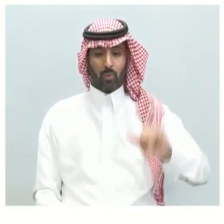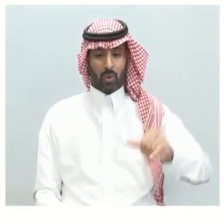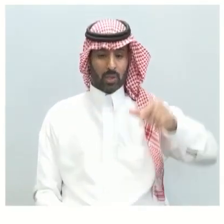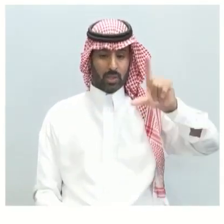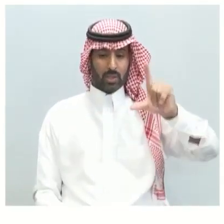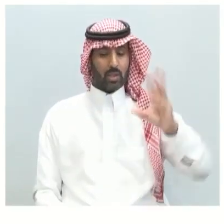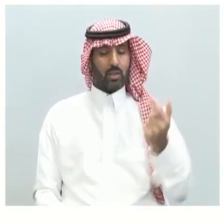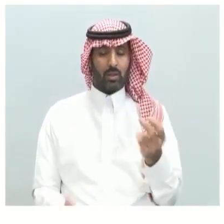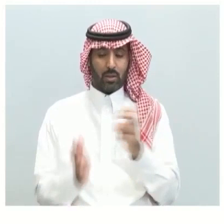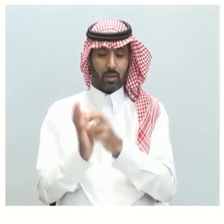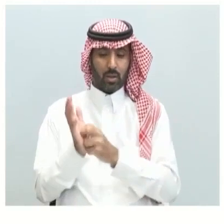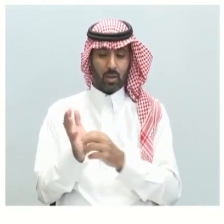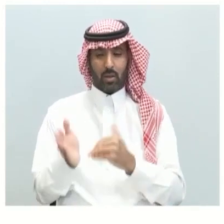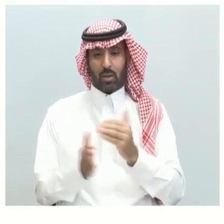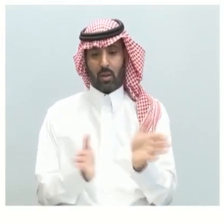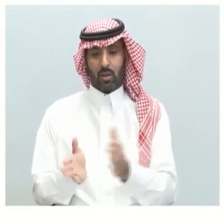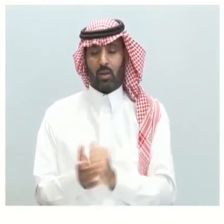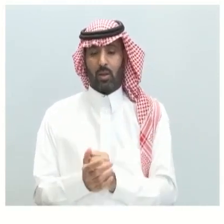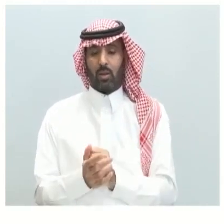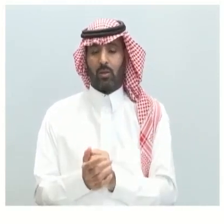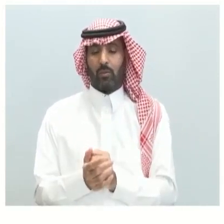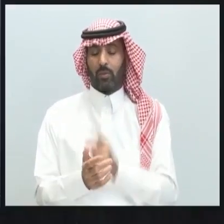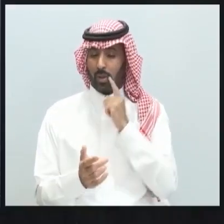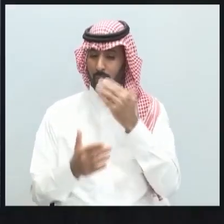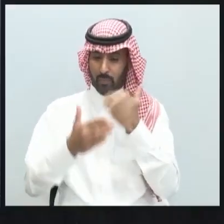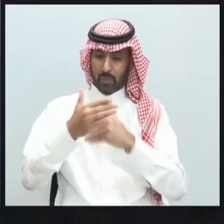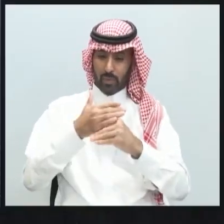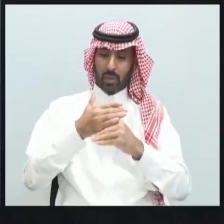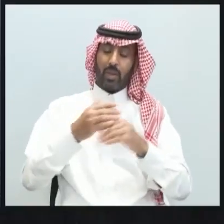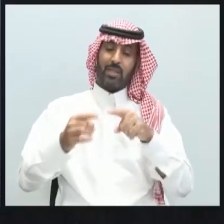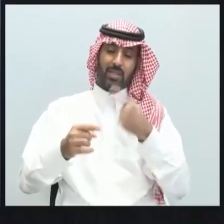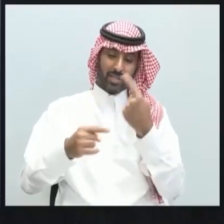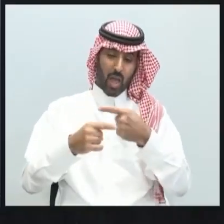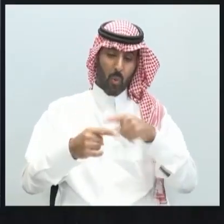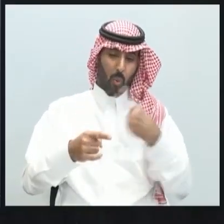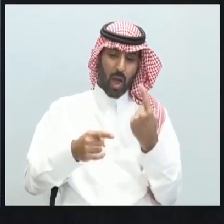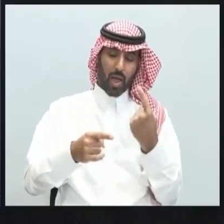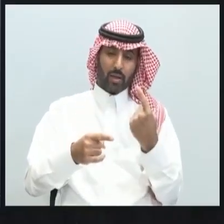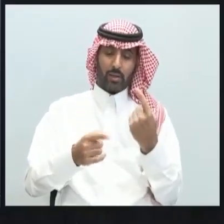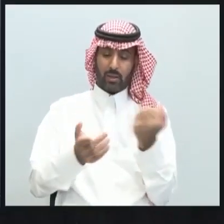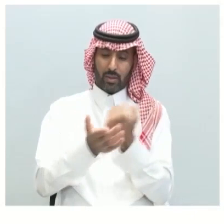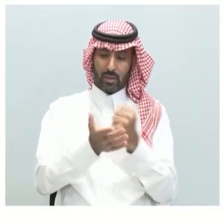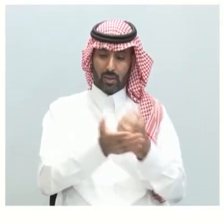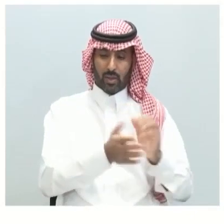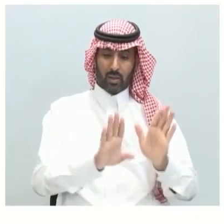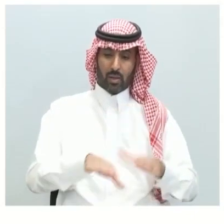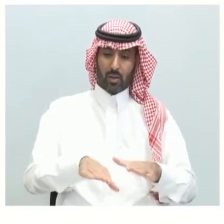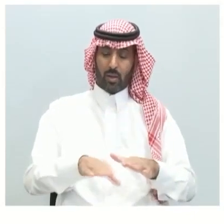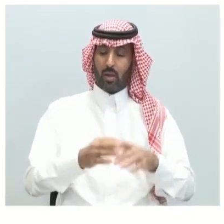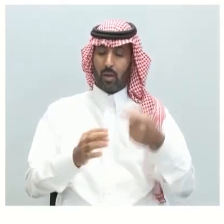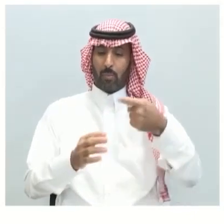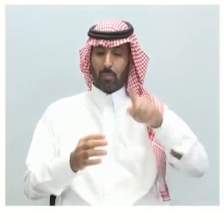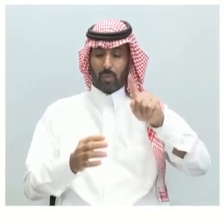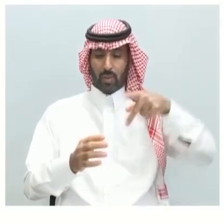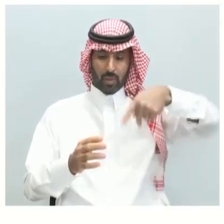احذفها ماذا سيعطيني بعد ذلك سيكون المقام يساوي الواحد اذا سيعطيني قانون ب بويل وهو البي